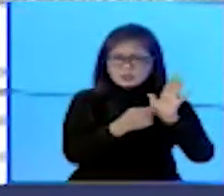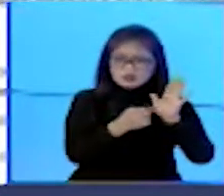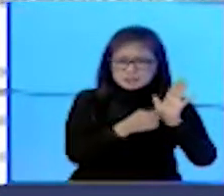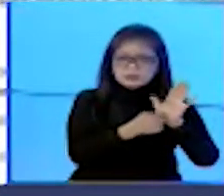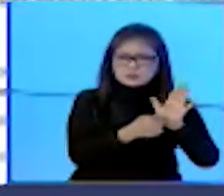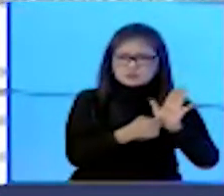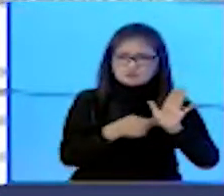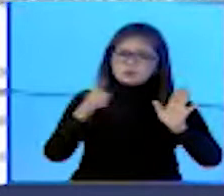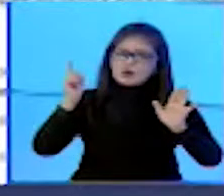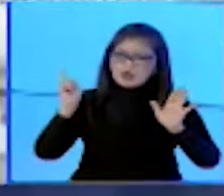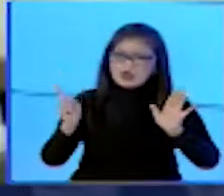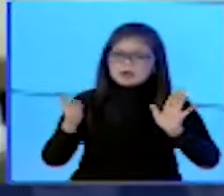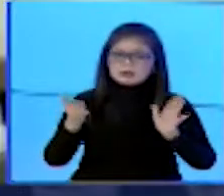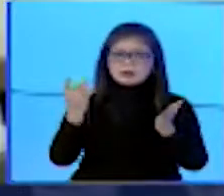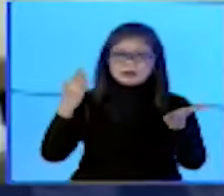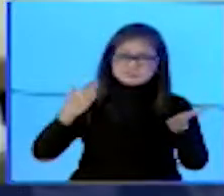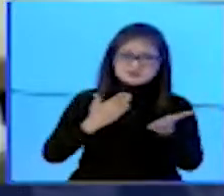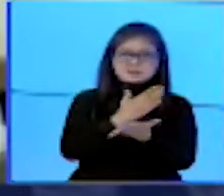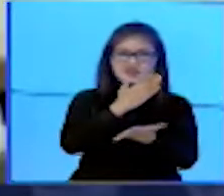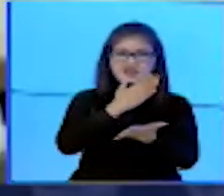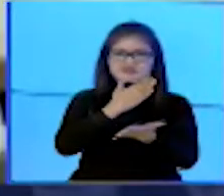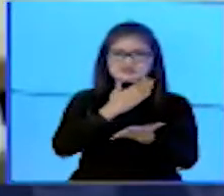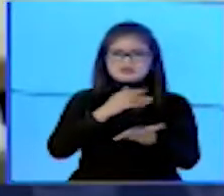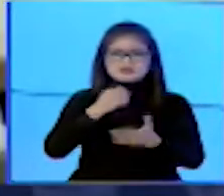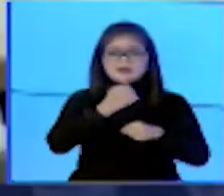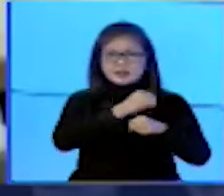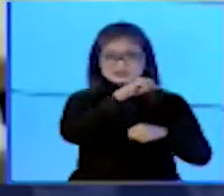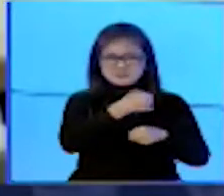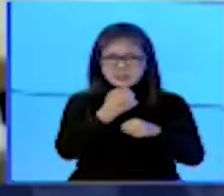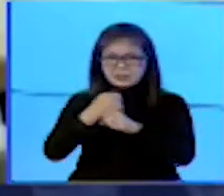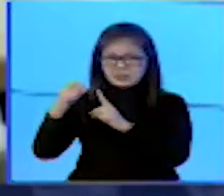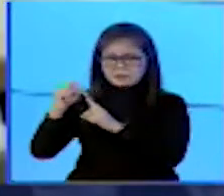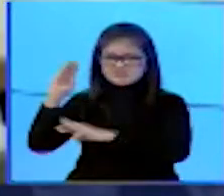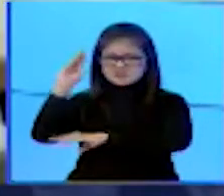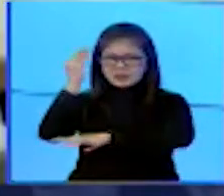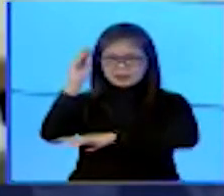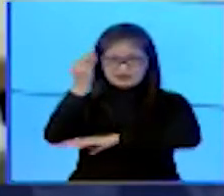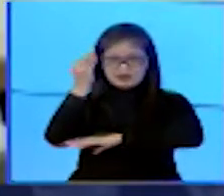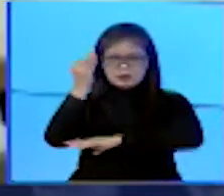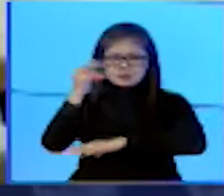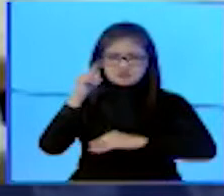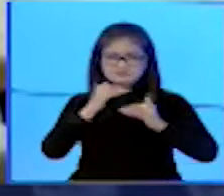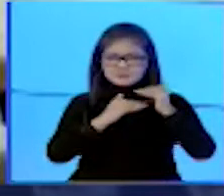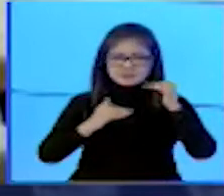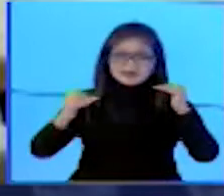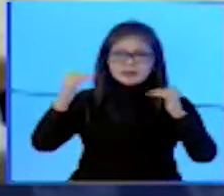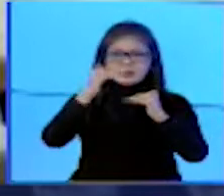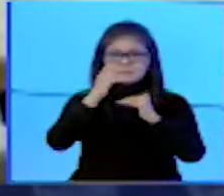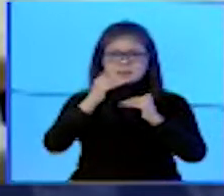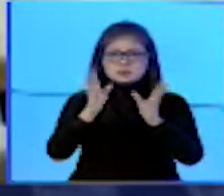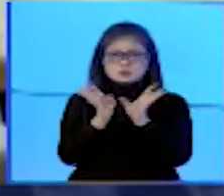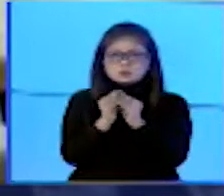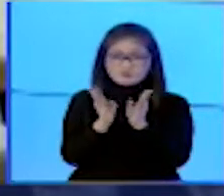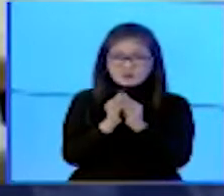adanya kebijakan ganjil genap untuk DKI, terdapat peningkatan untuk